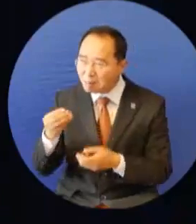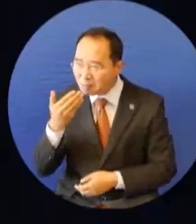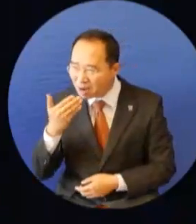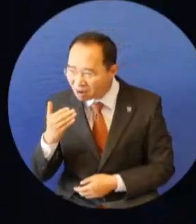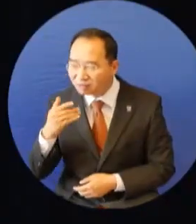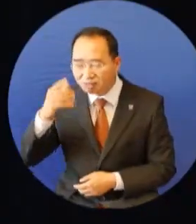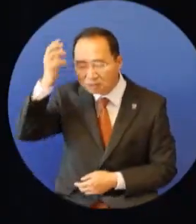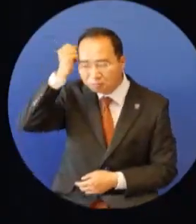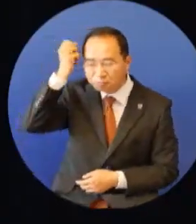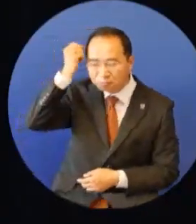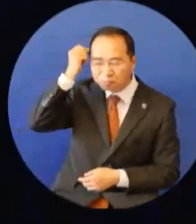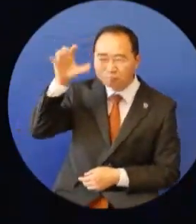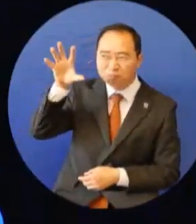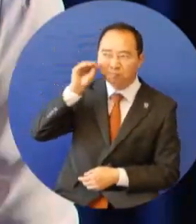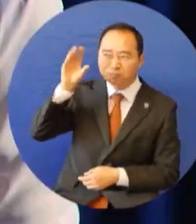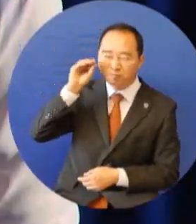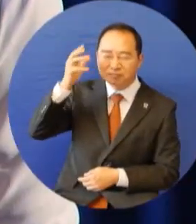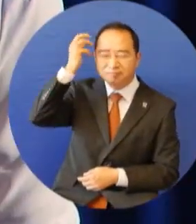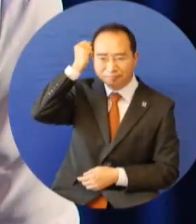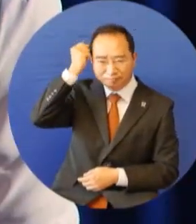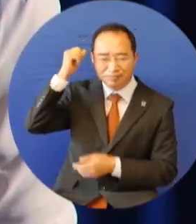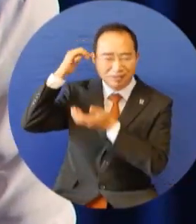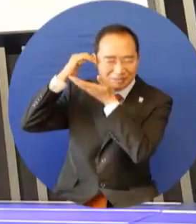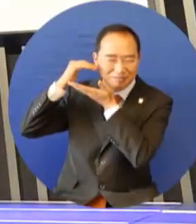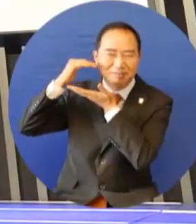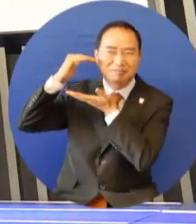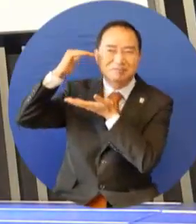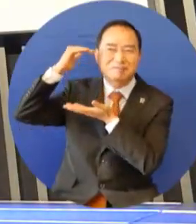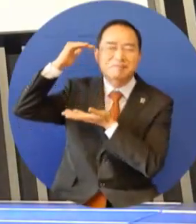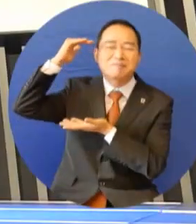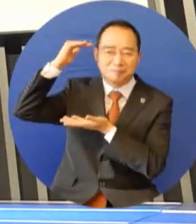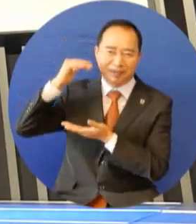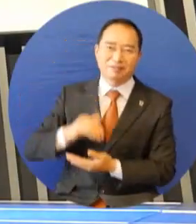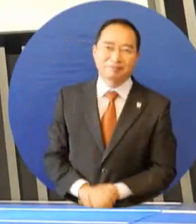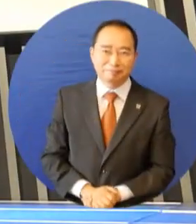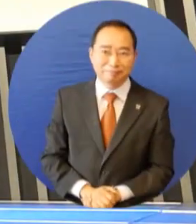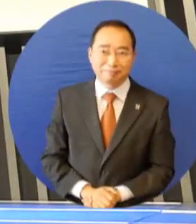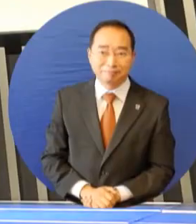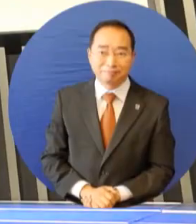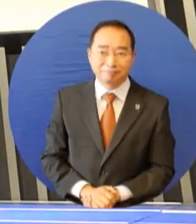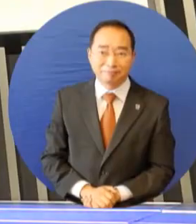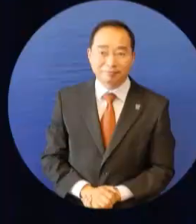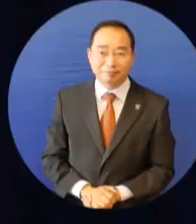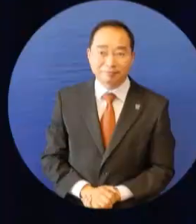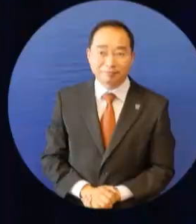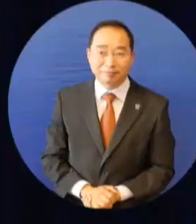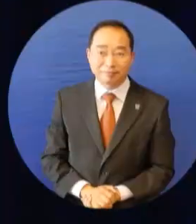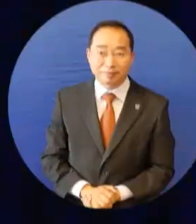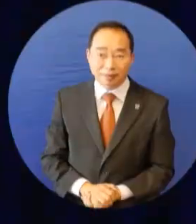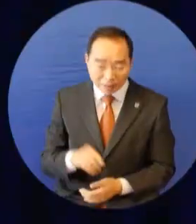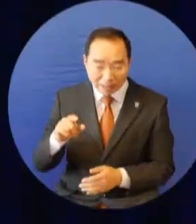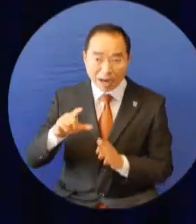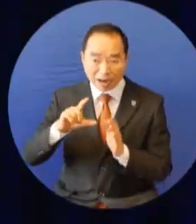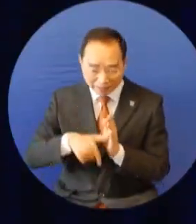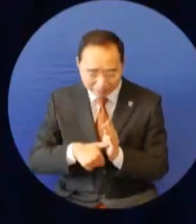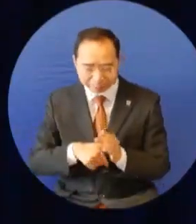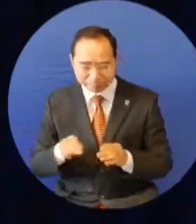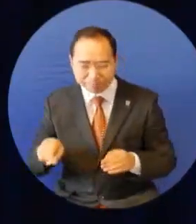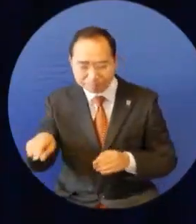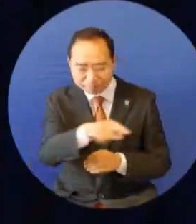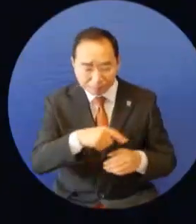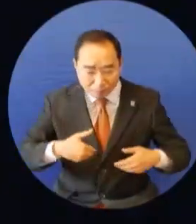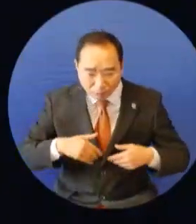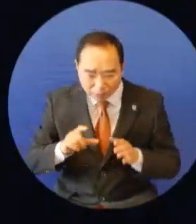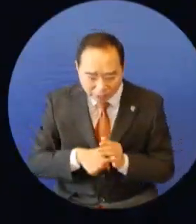기억력이 좋아서 하나도 안 잊어버려요. 그게 다 메모리가 돼 있어요. 네. 내가 정작 하려고 할 때